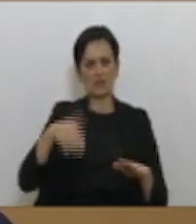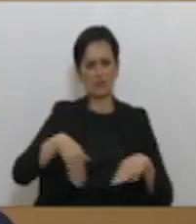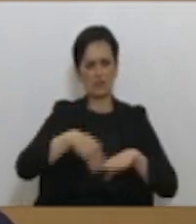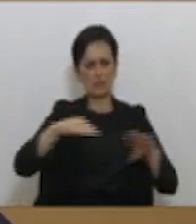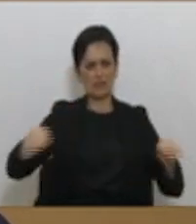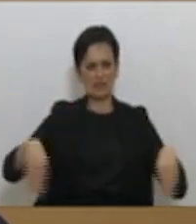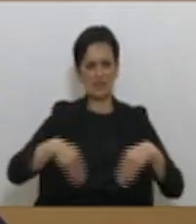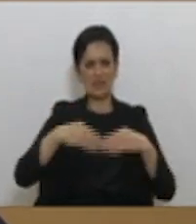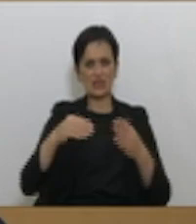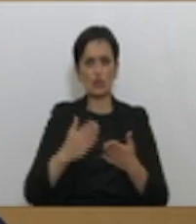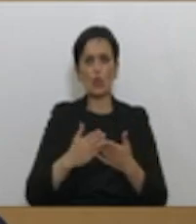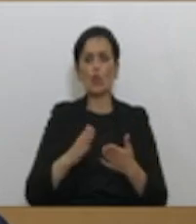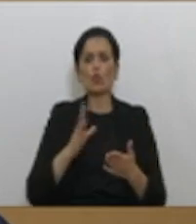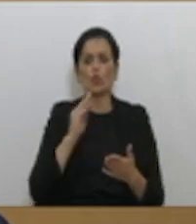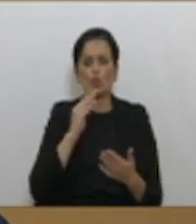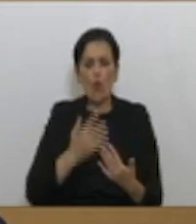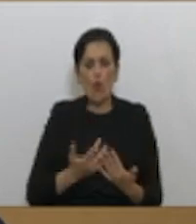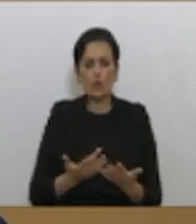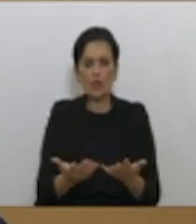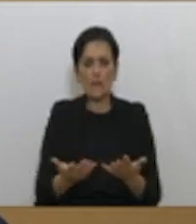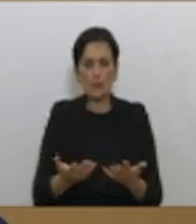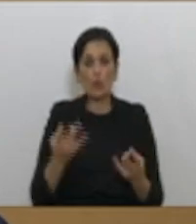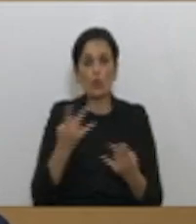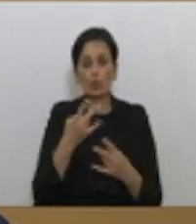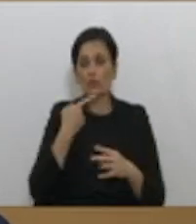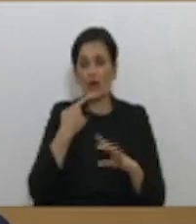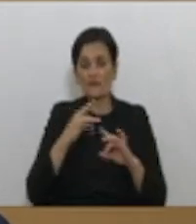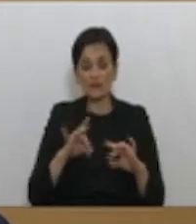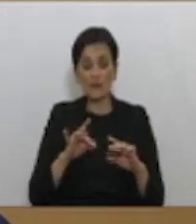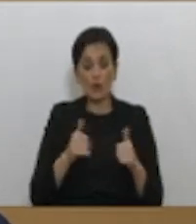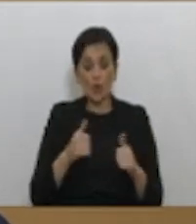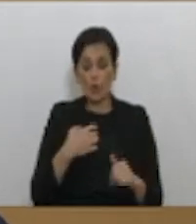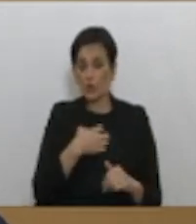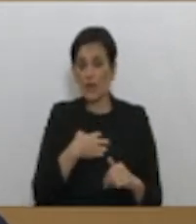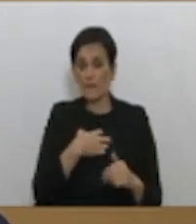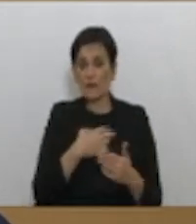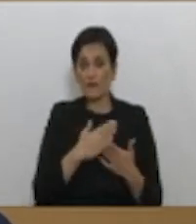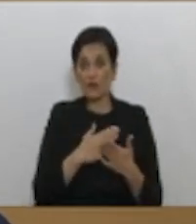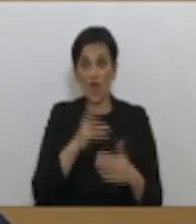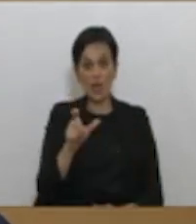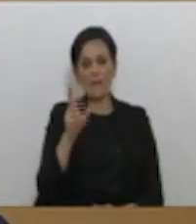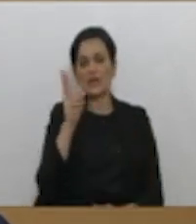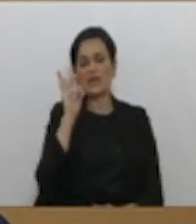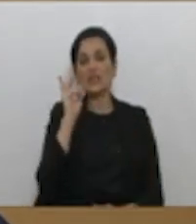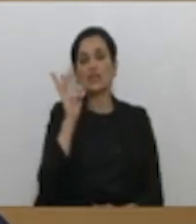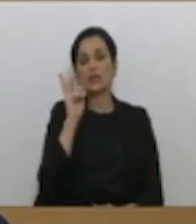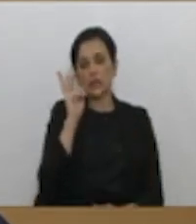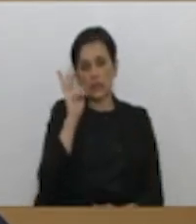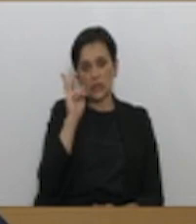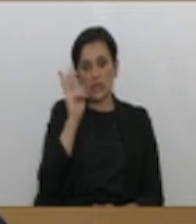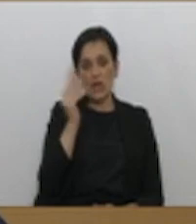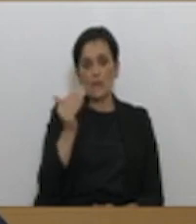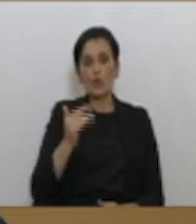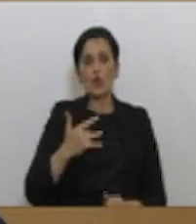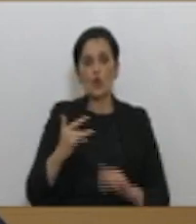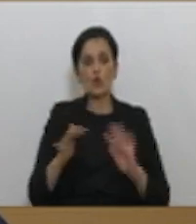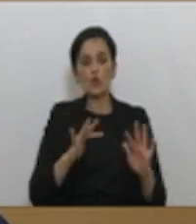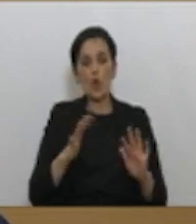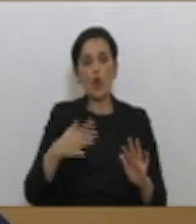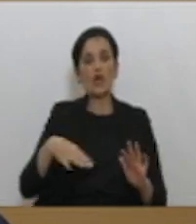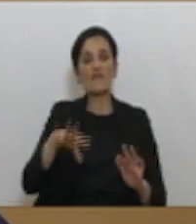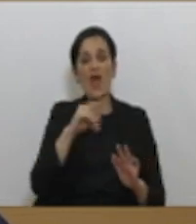სიცარიელეა. Როდემდის? Ასევე მინდა აღვნიშნოთ, თუ რამდენად მნიშვნელოვანია ელჩების და დიპლომატების როლი ქვეყნის